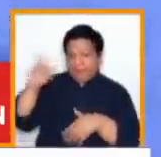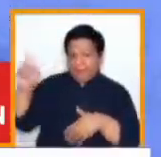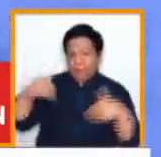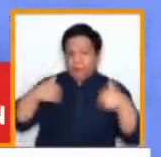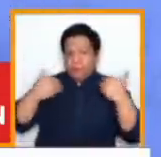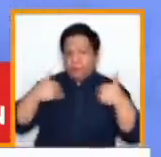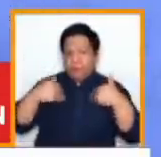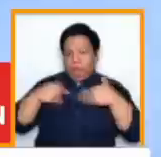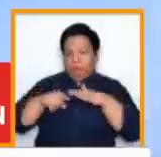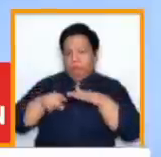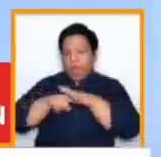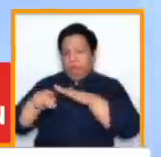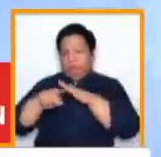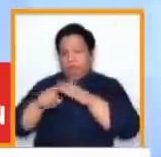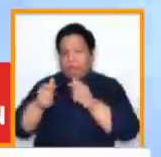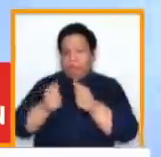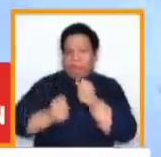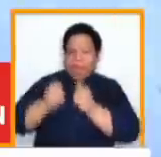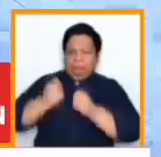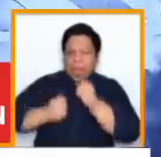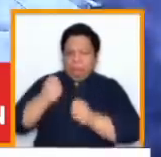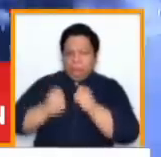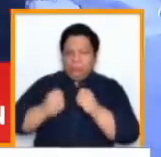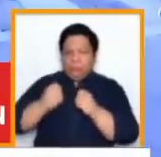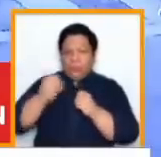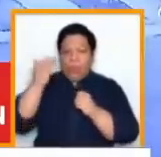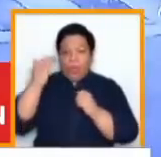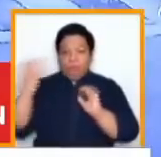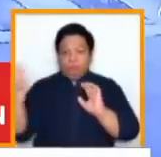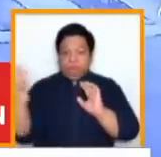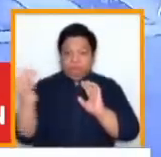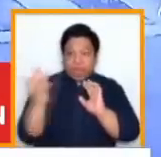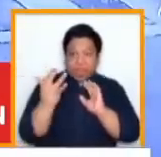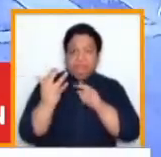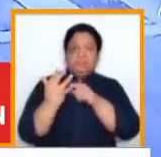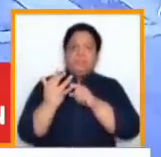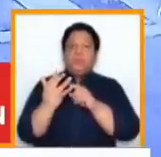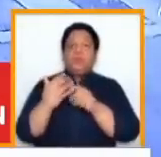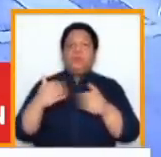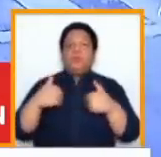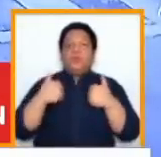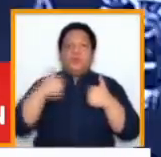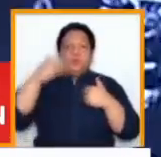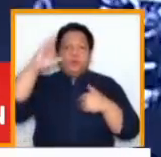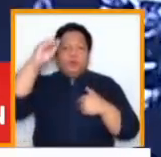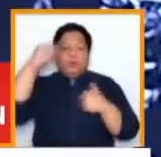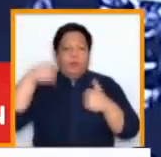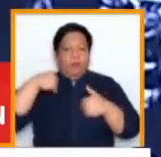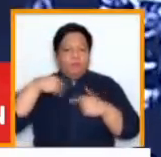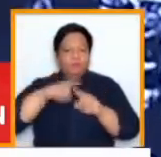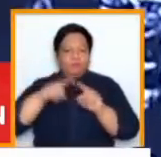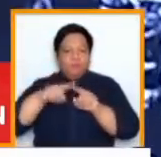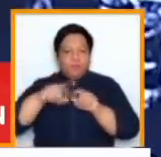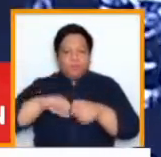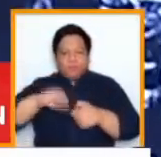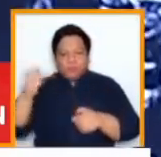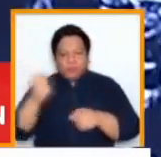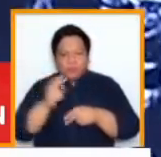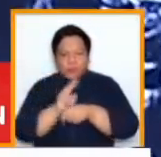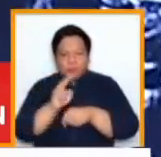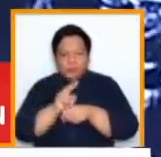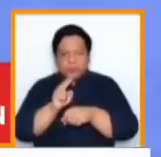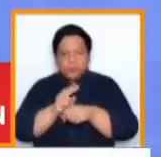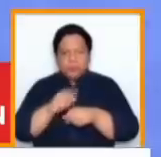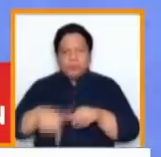araw, oras ng curfew. May pasugod pala kasing grupo ng mga kabataang lalaki na may dalang mga armas. Isa sa kanila kitang nagpaputok